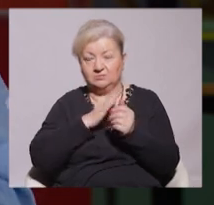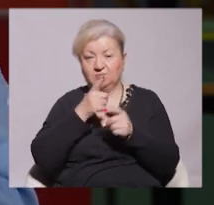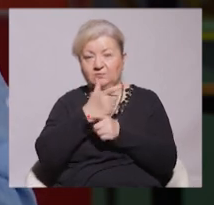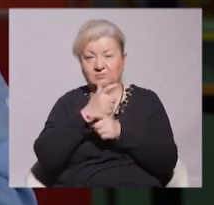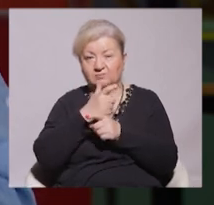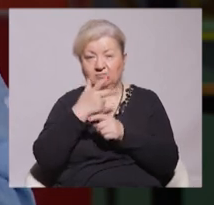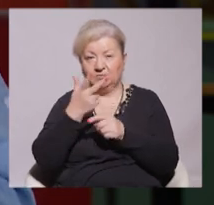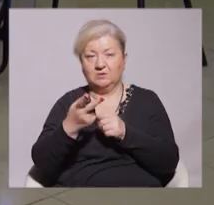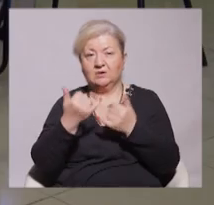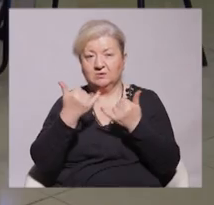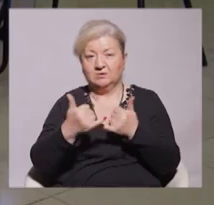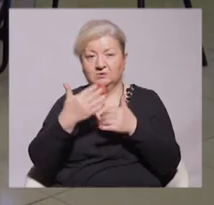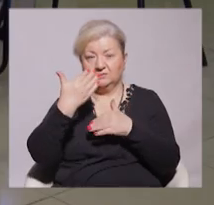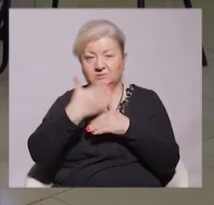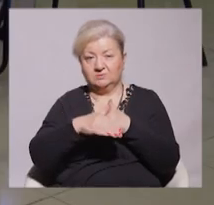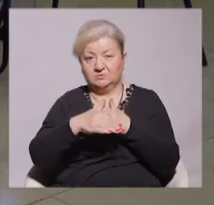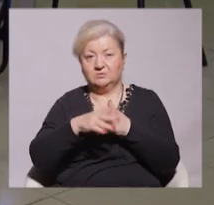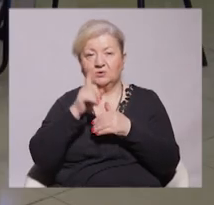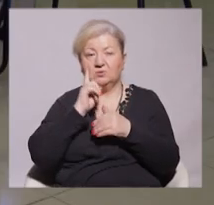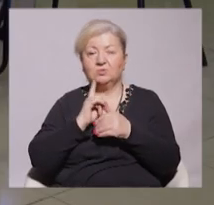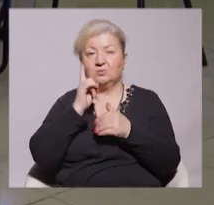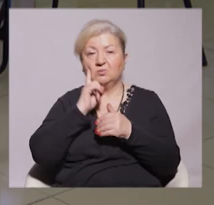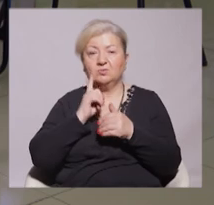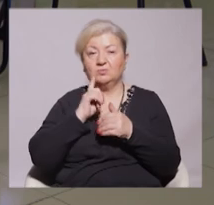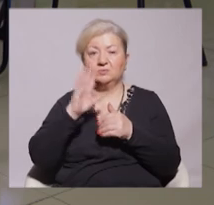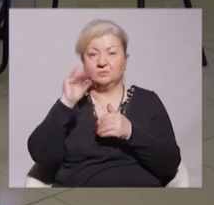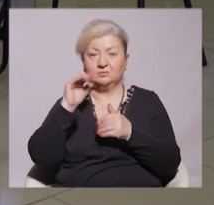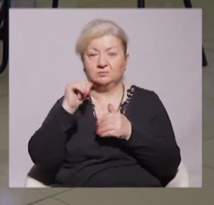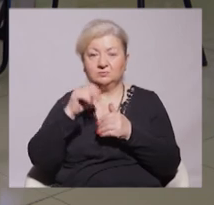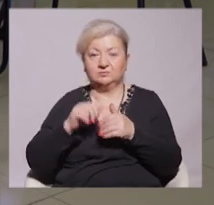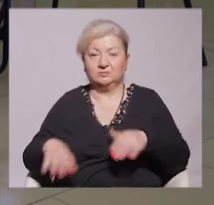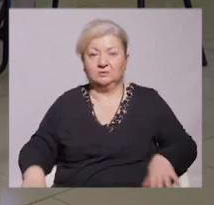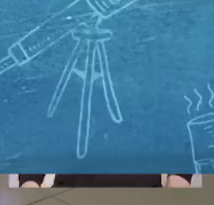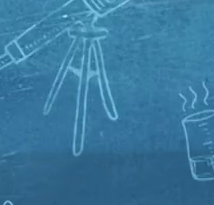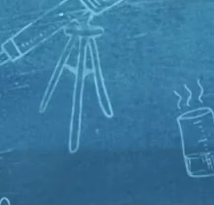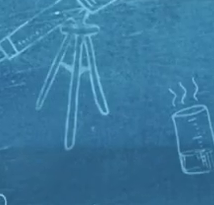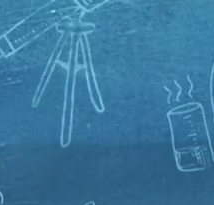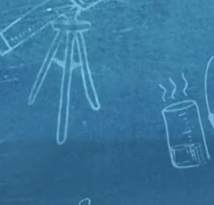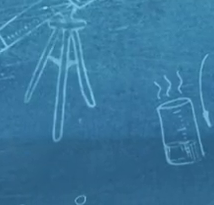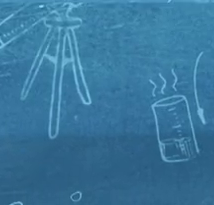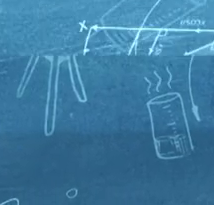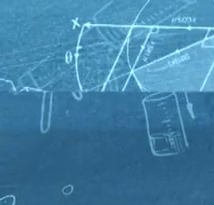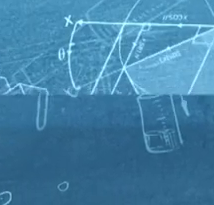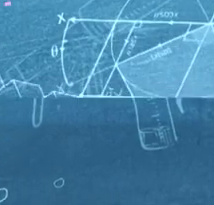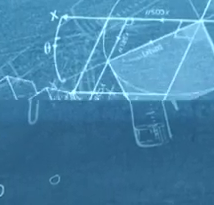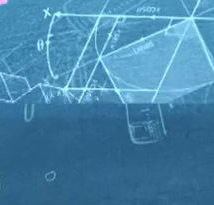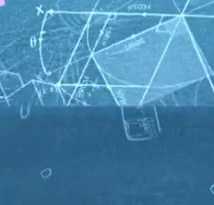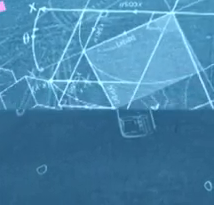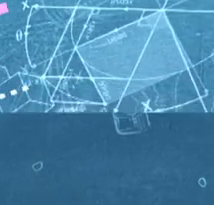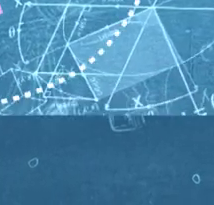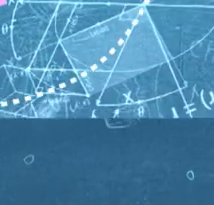ამ იდეებთან. დღეისათვის სულ ეს იყო, დროებით, გემშვიდობებით.